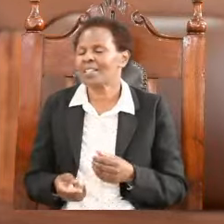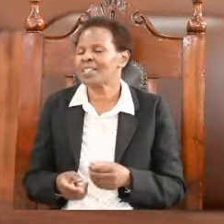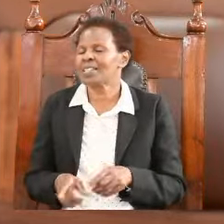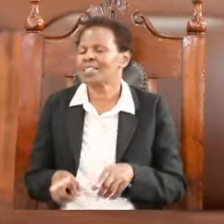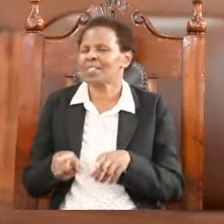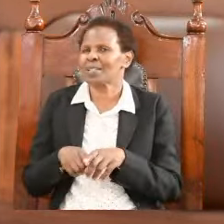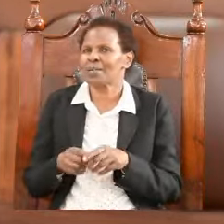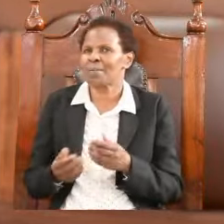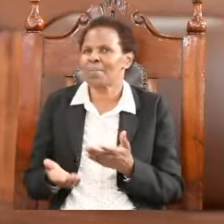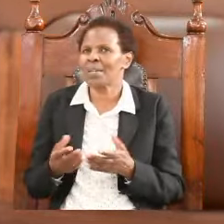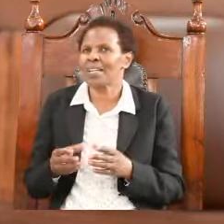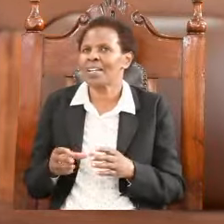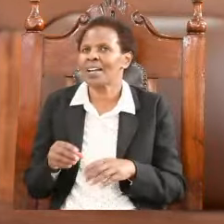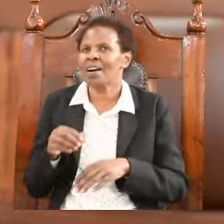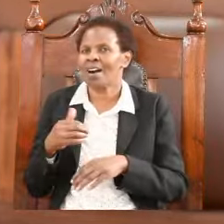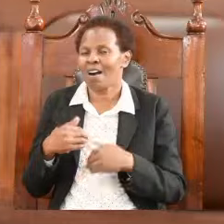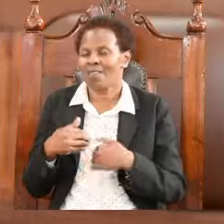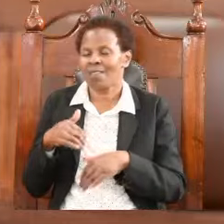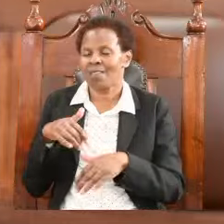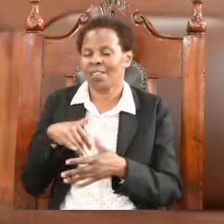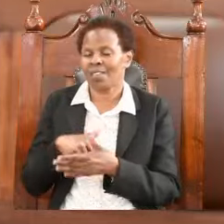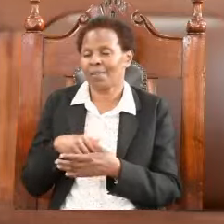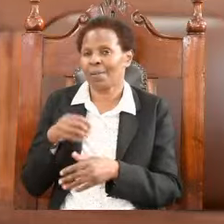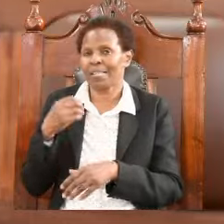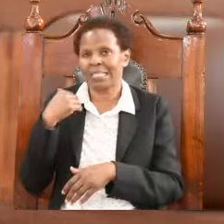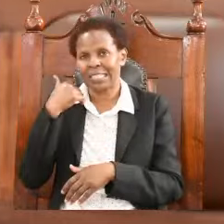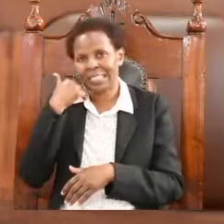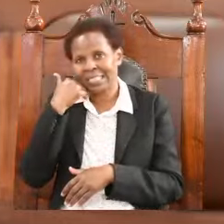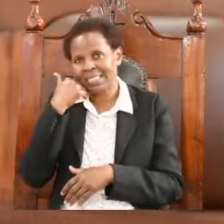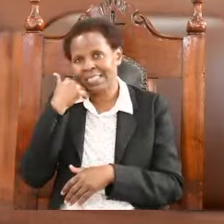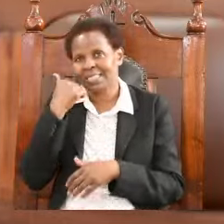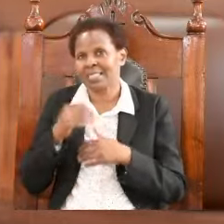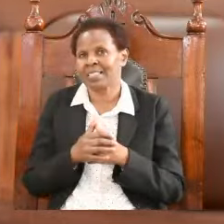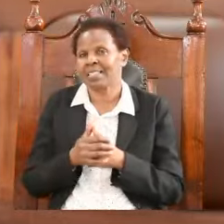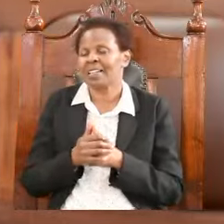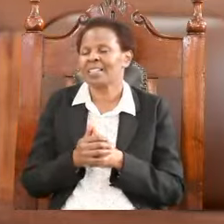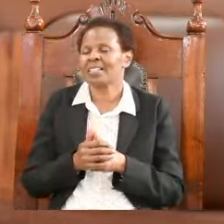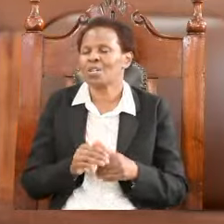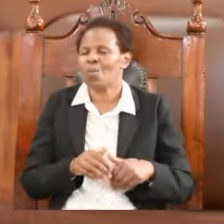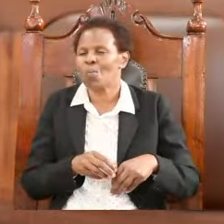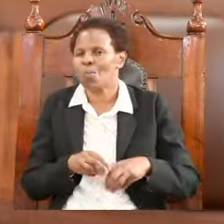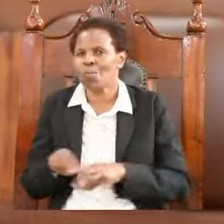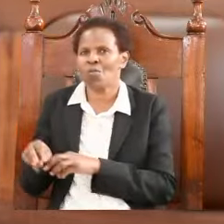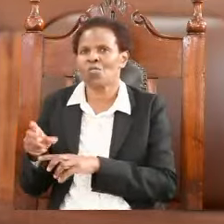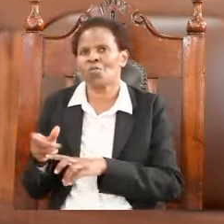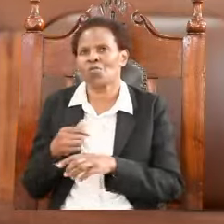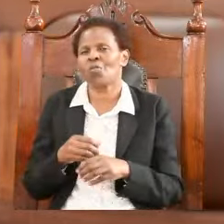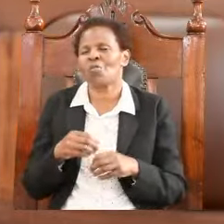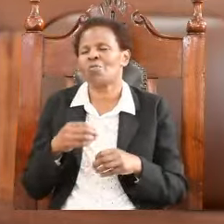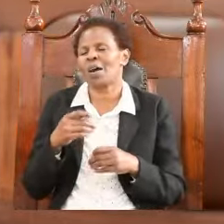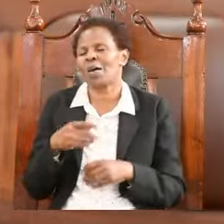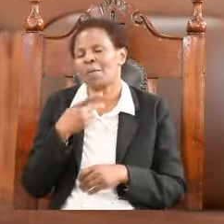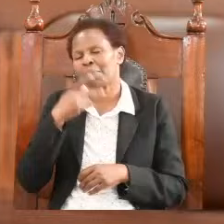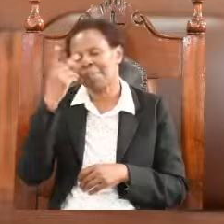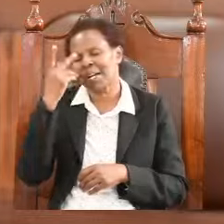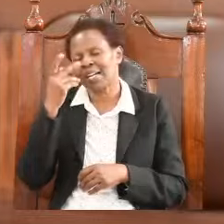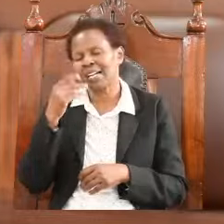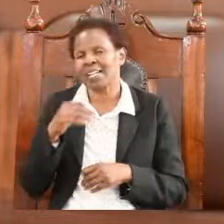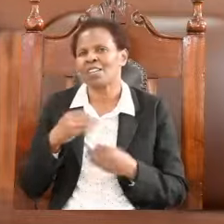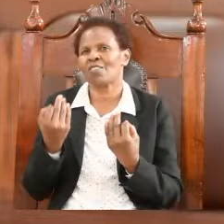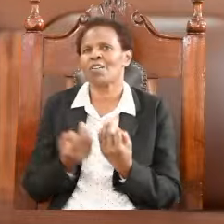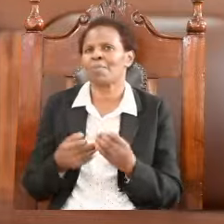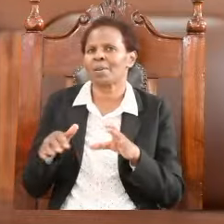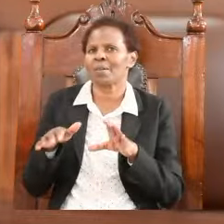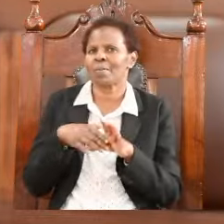wale. Usho wale dheno ge. Mwiretu yonigi aga koro, nye heriri ya duwao, ashiari yake. You know, aduwa